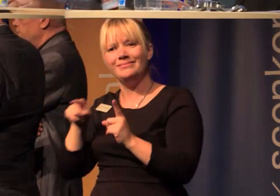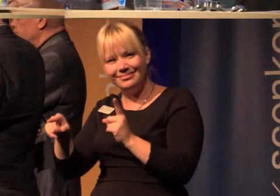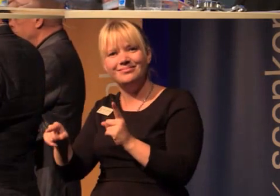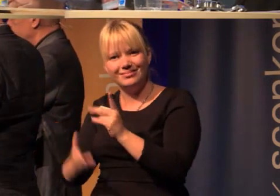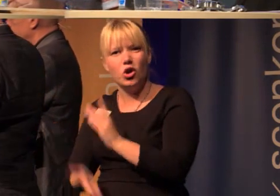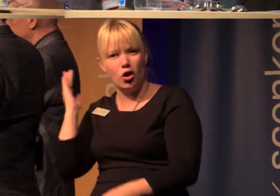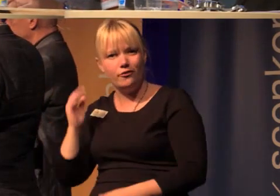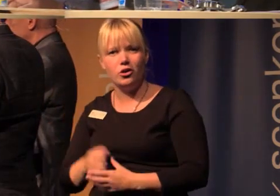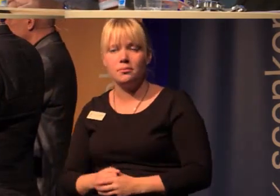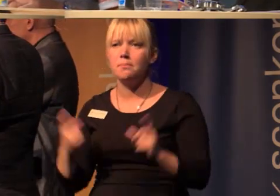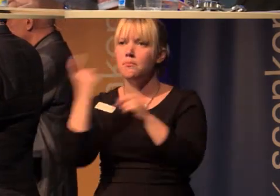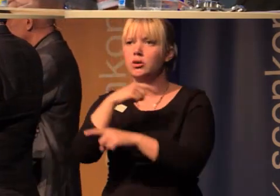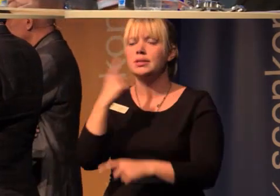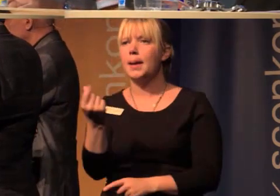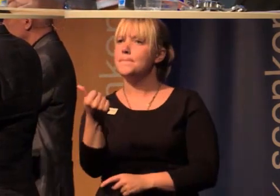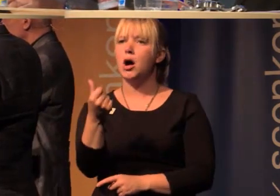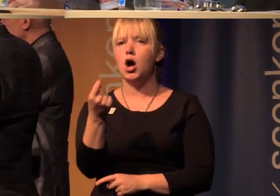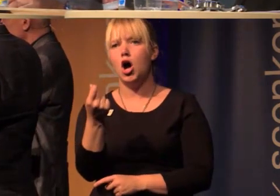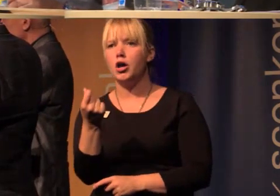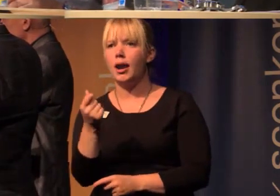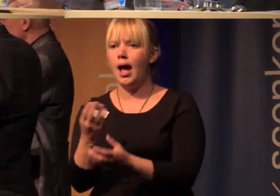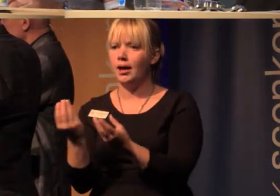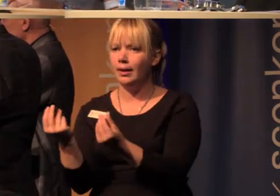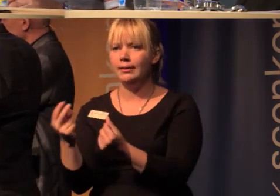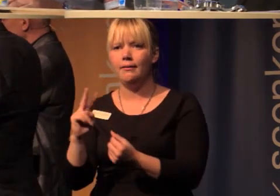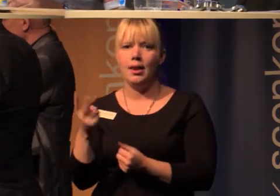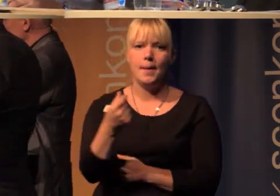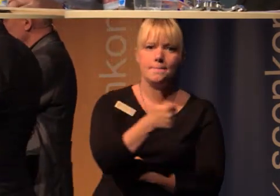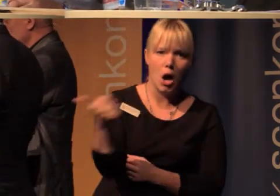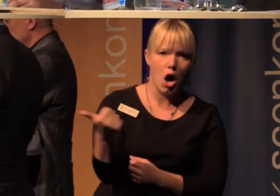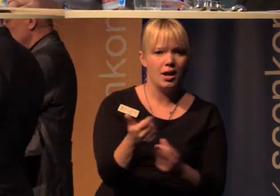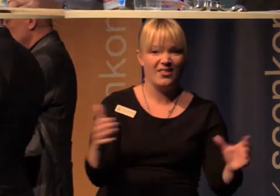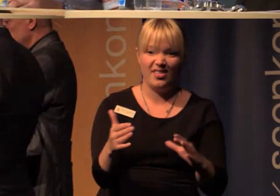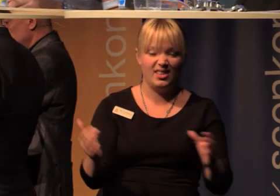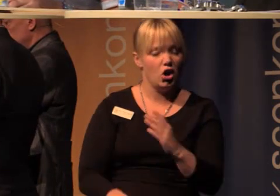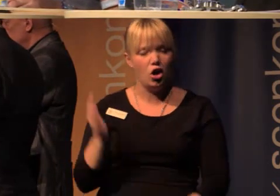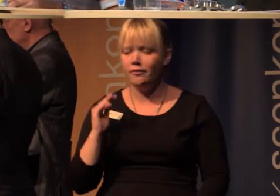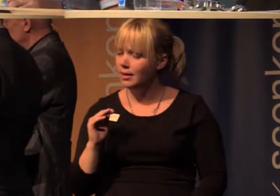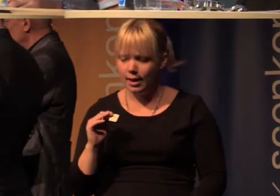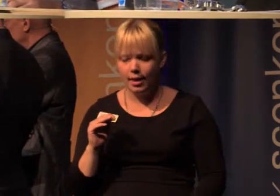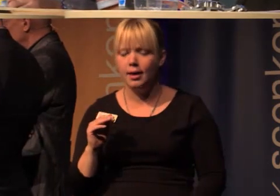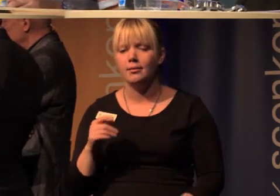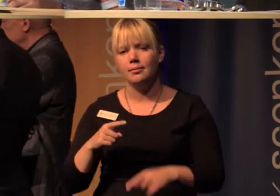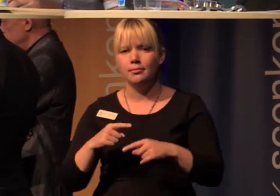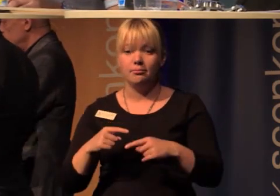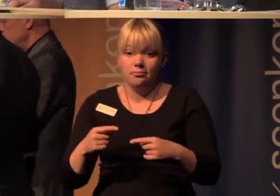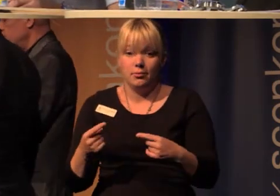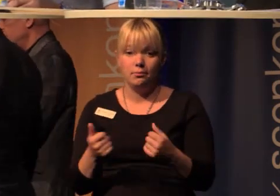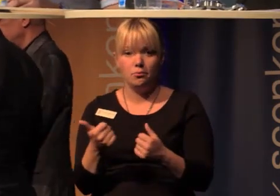att det är bara kvantitet som räknas eller det är bara kvalitet som räknas. Det är ju snarare helt och hållet buret av vad är det man vill få ut av